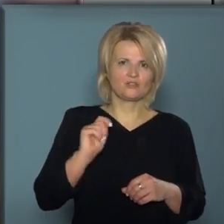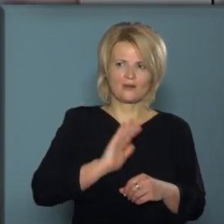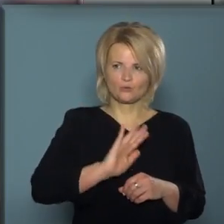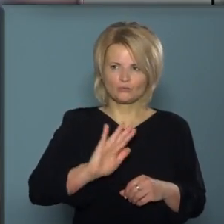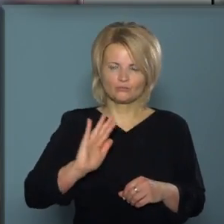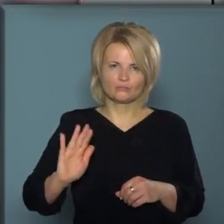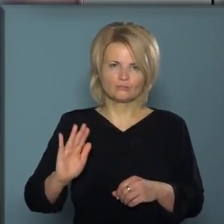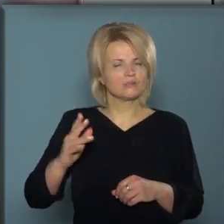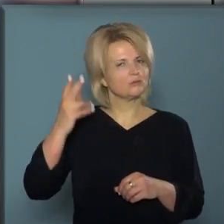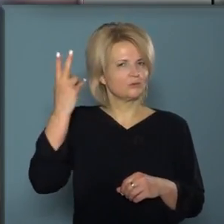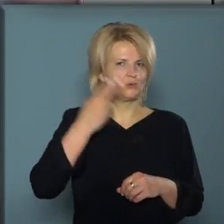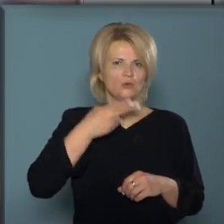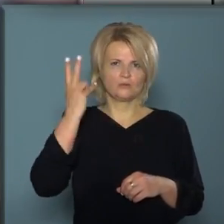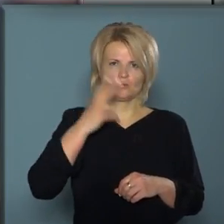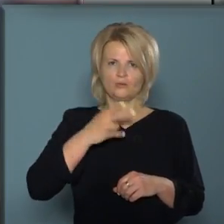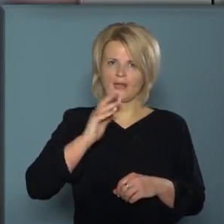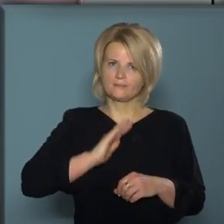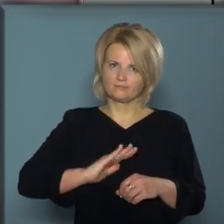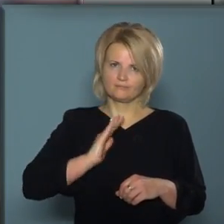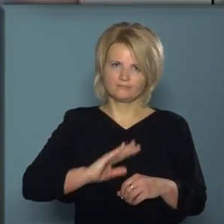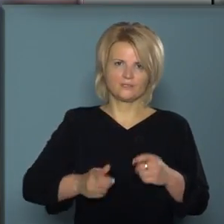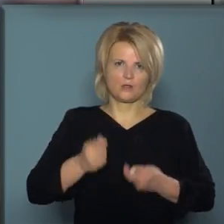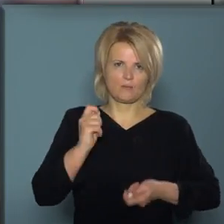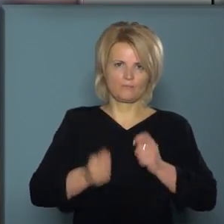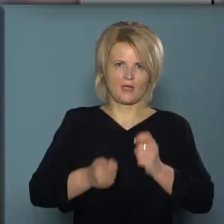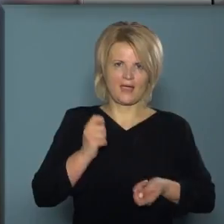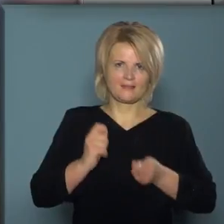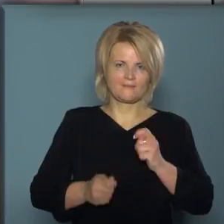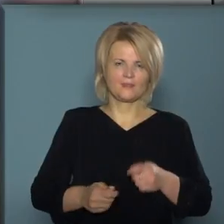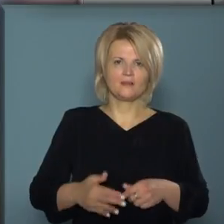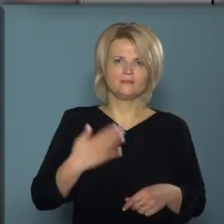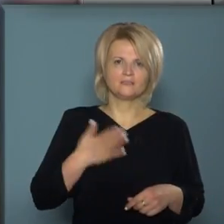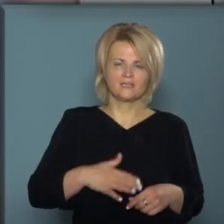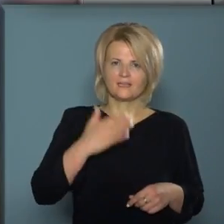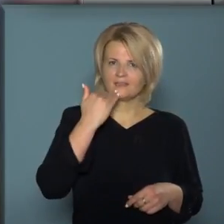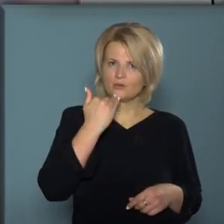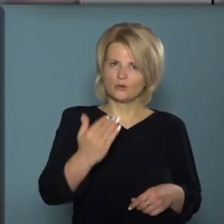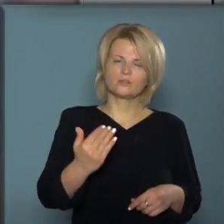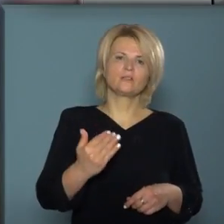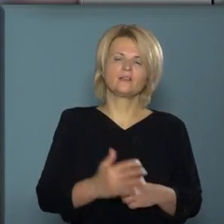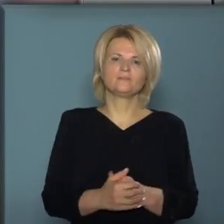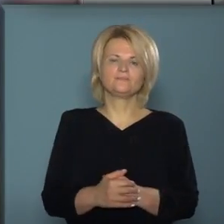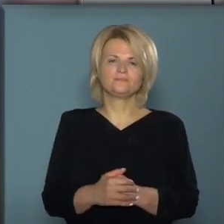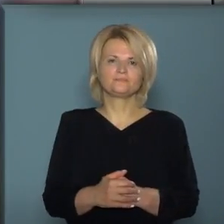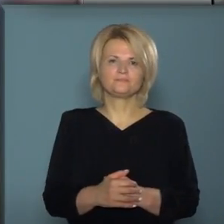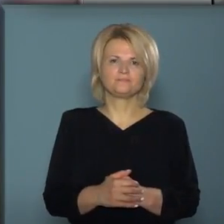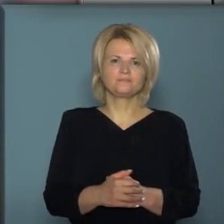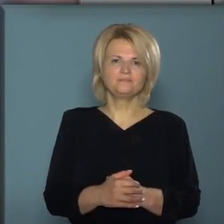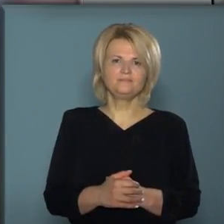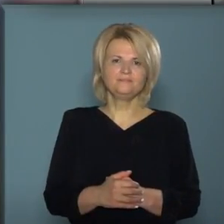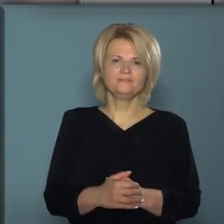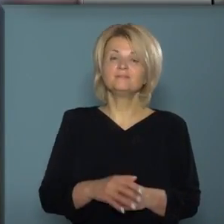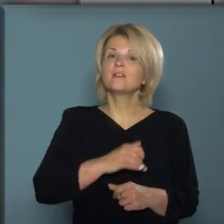hogy kultúrát, kampányt folytattak, és egyúttal köszönetet szeretnék mondani ezúton is